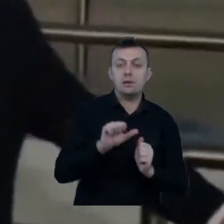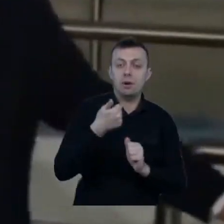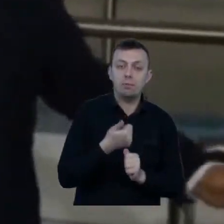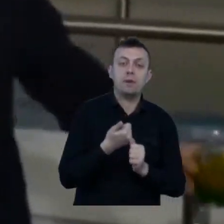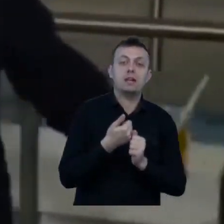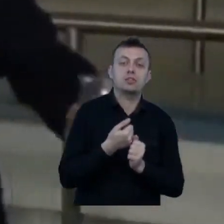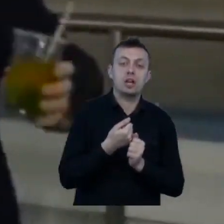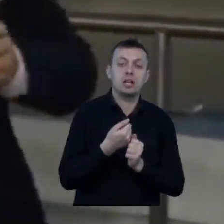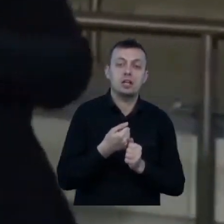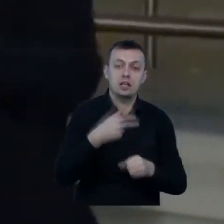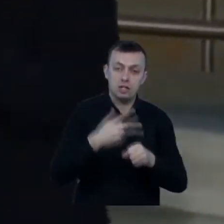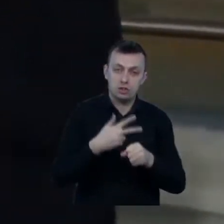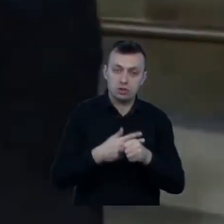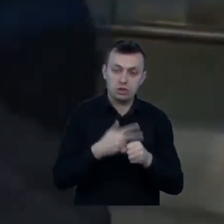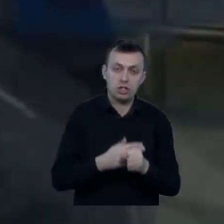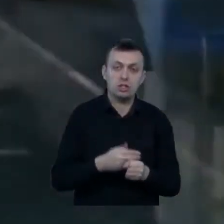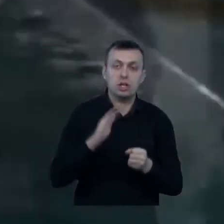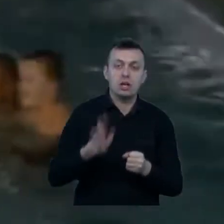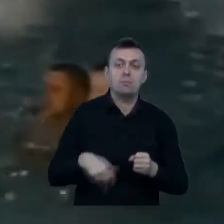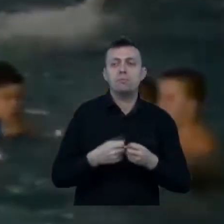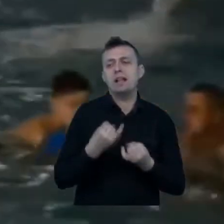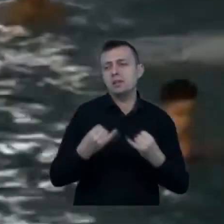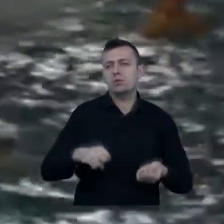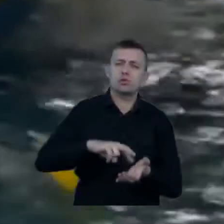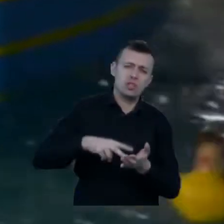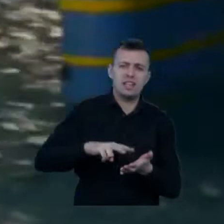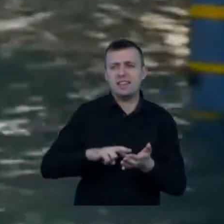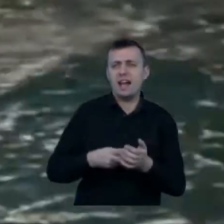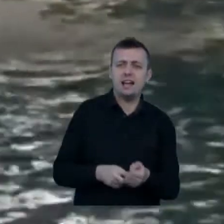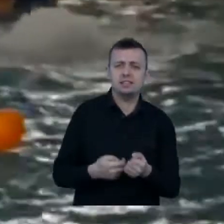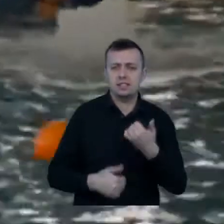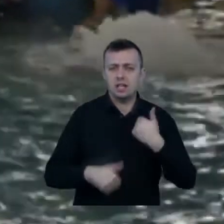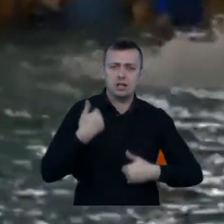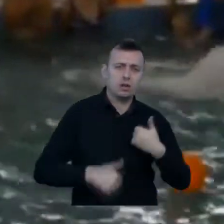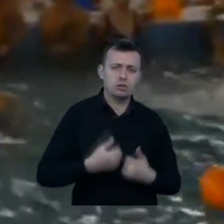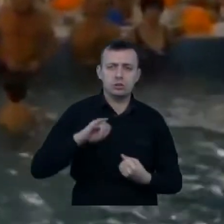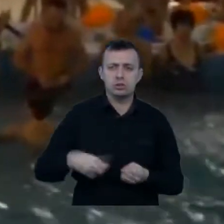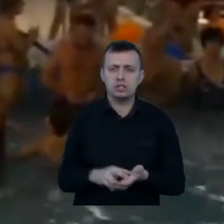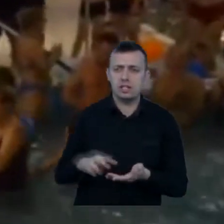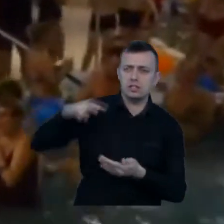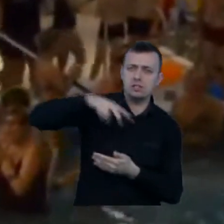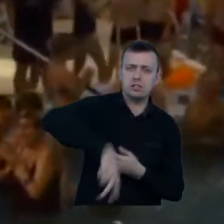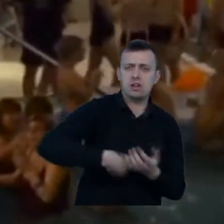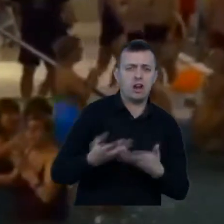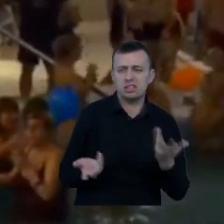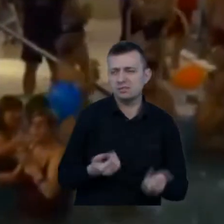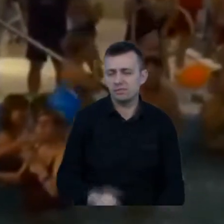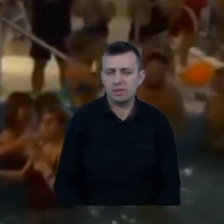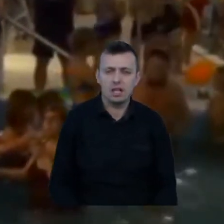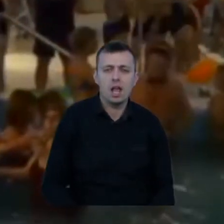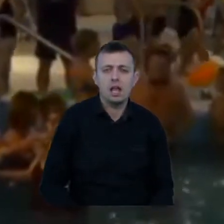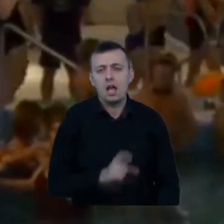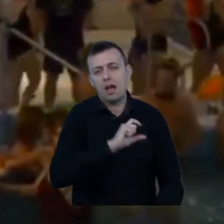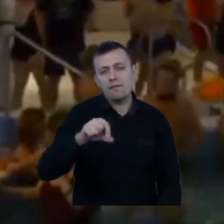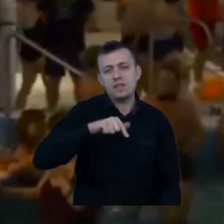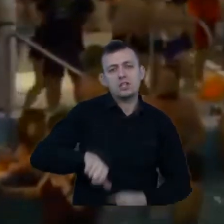1:00, 1:30. Oprócz tradycyjnych tańców w wodzie i na zewnątrz nie zabraknie wesołych konkursów, takich jak wyścigi na pontonach, skoki do ananasa czy